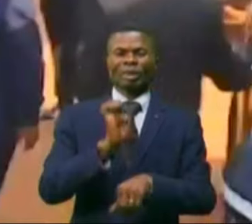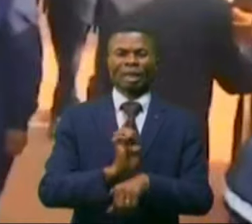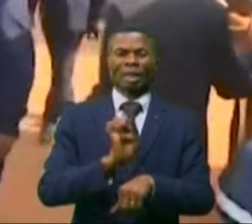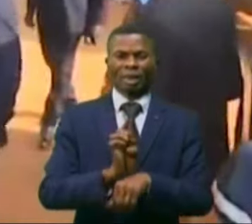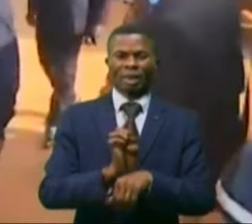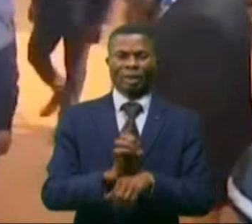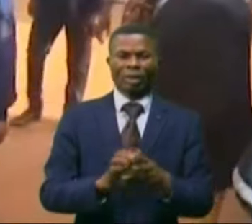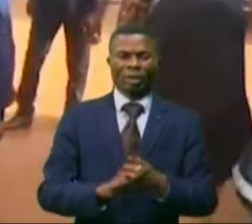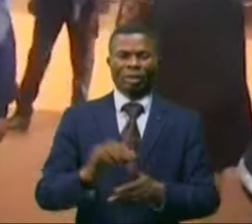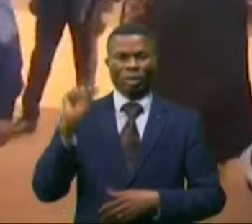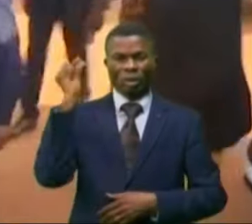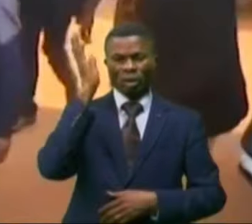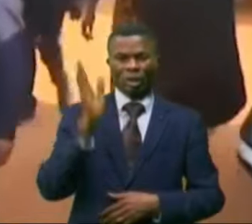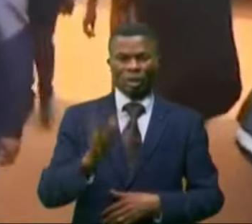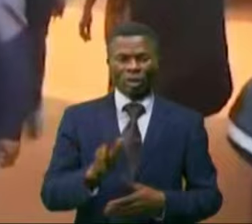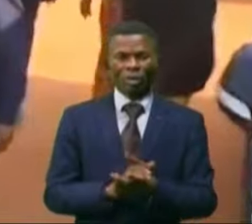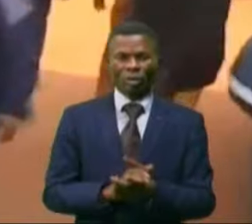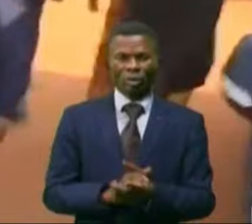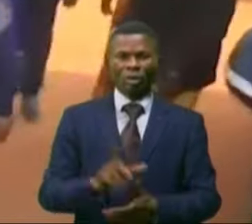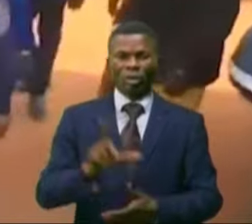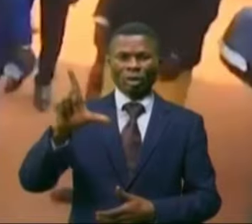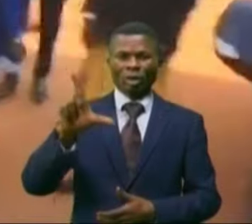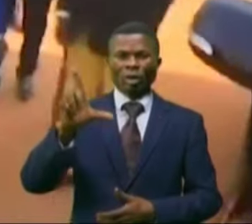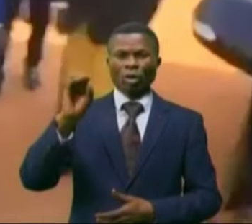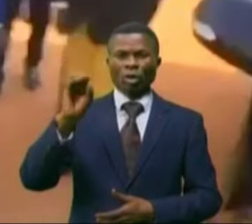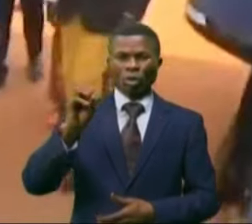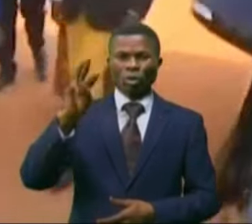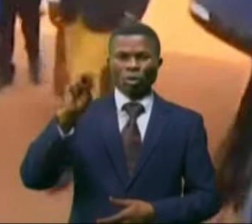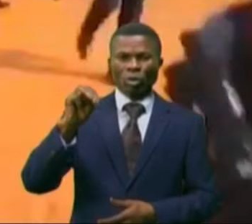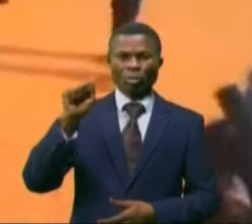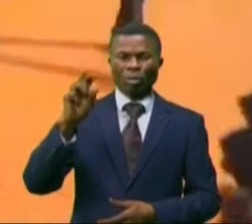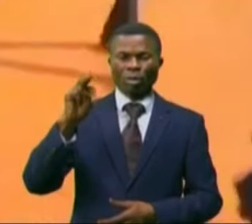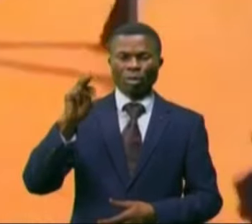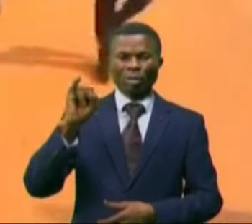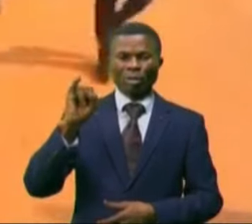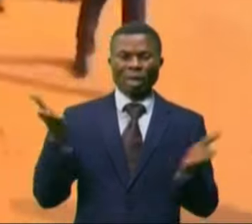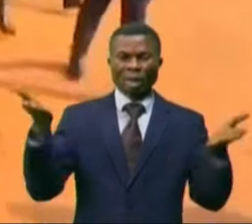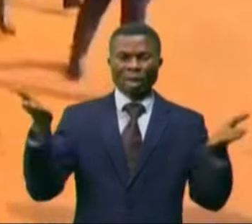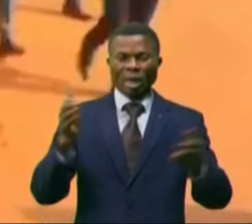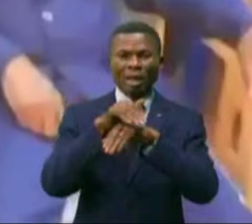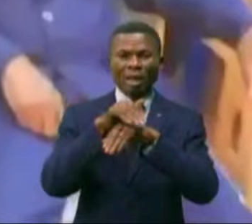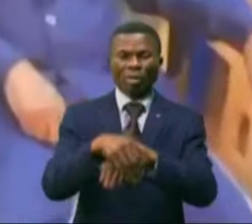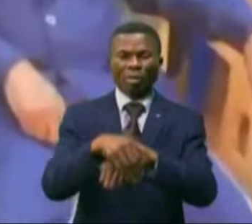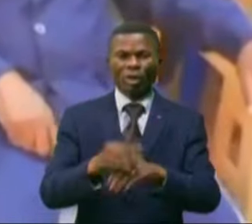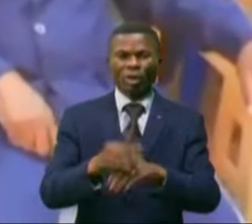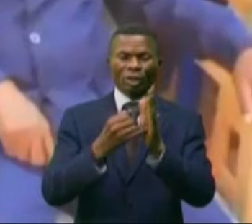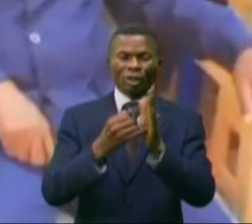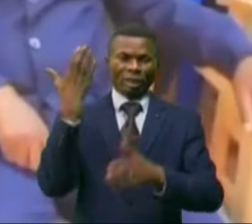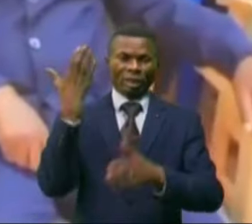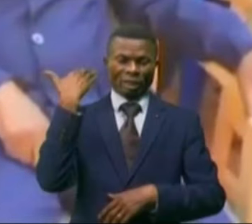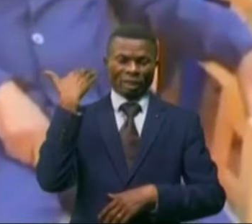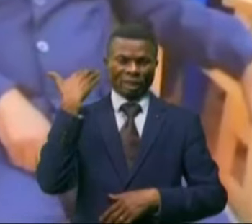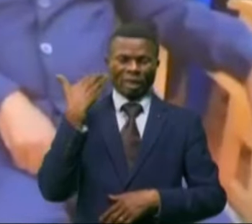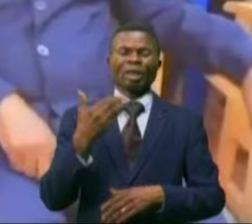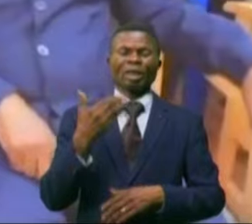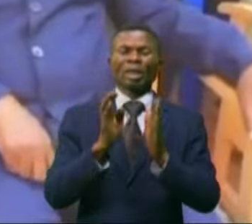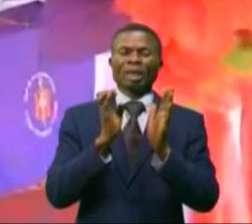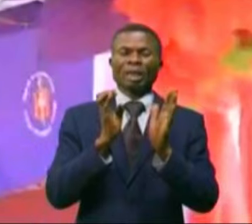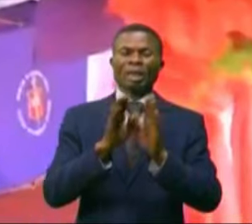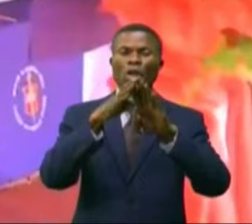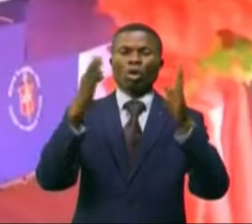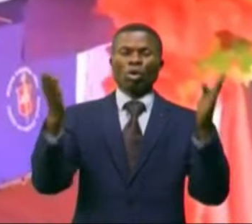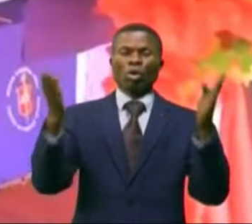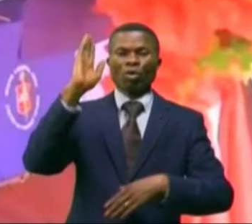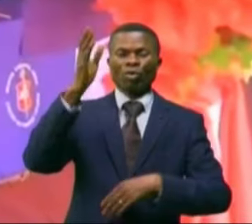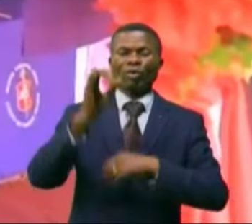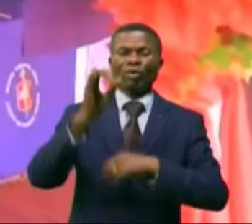Le gouverneur du Haut-Lomami, honorable Banzamulume Marmo, a pris part active ce dimanche 7 juillet 2024 à l'ouverture de la conférence annuelle